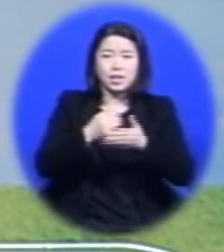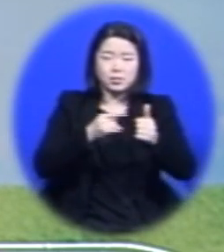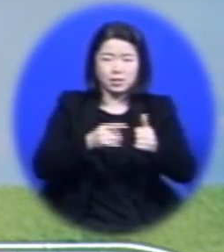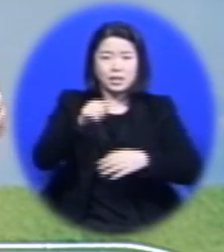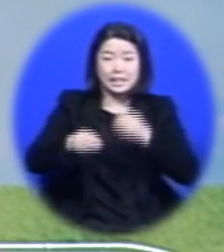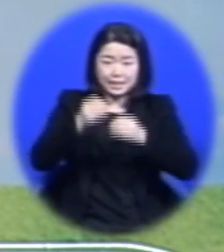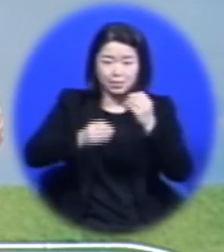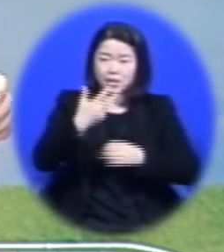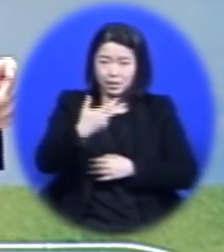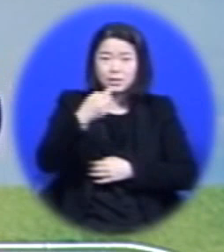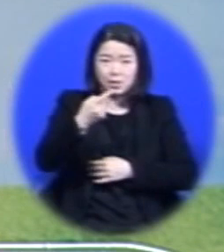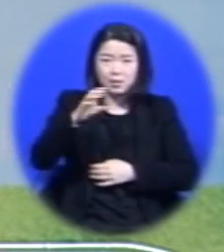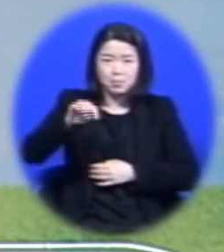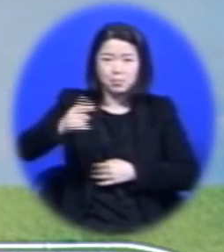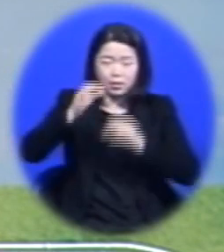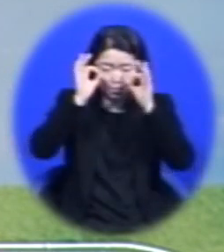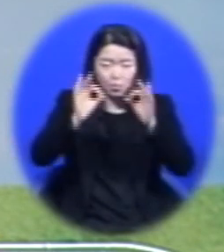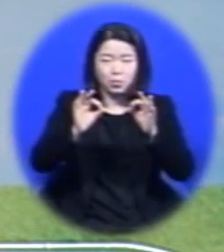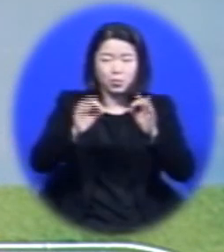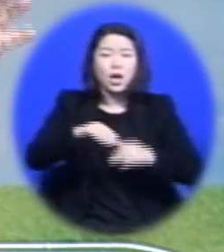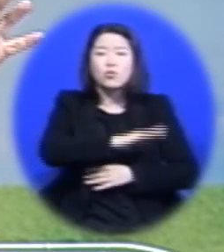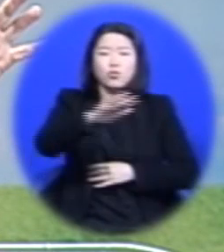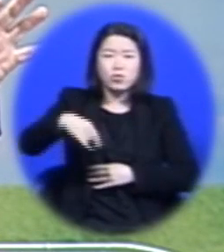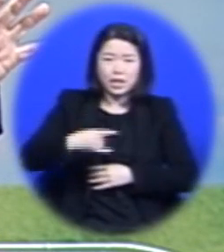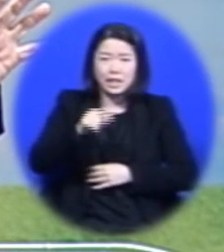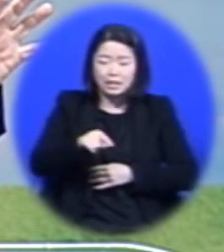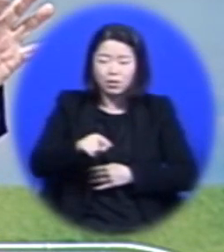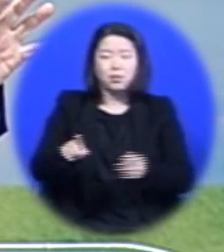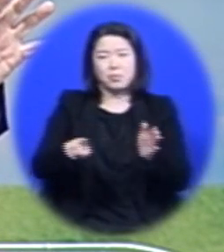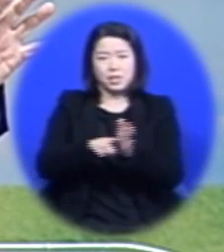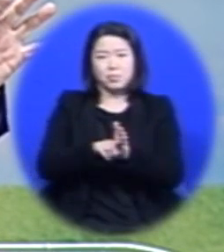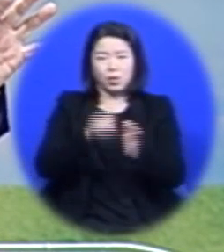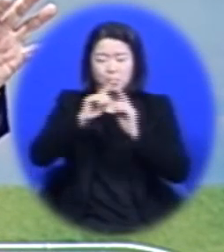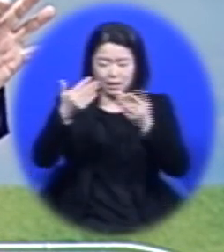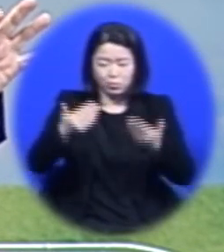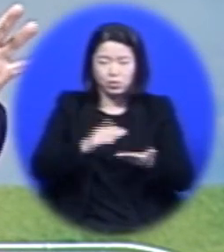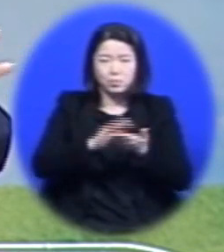시편 71 편을 통해서 우리에게 이걸 믿음이라고 하는 겁니다